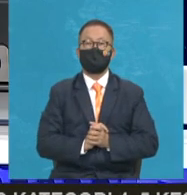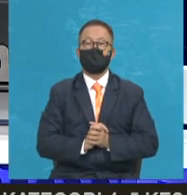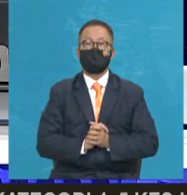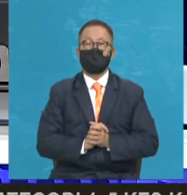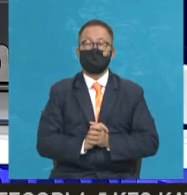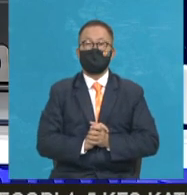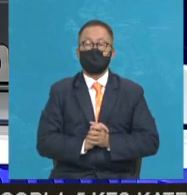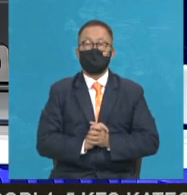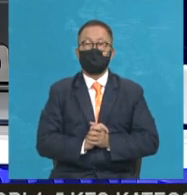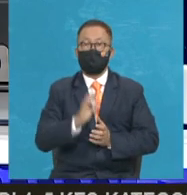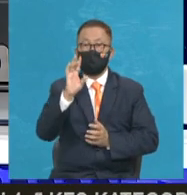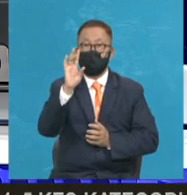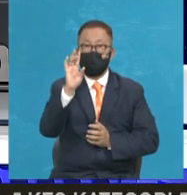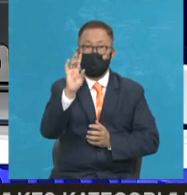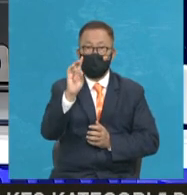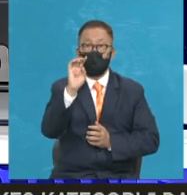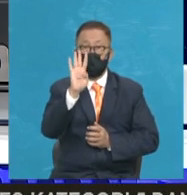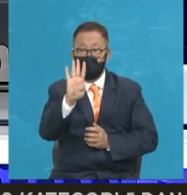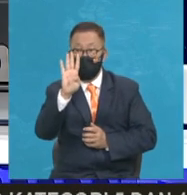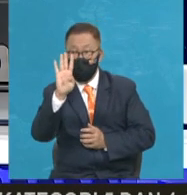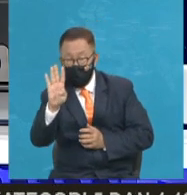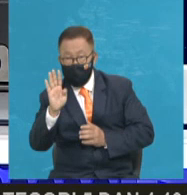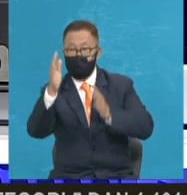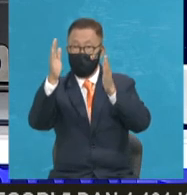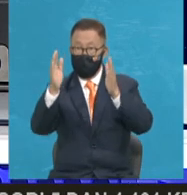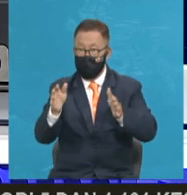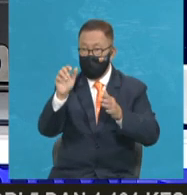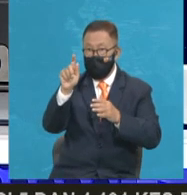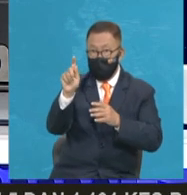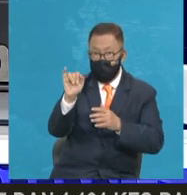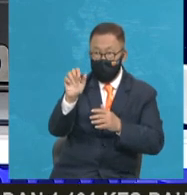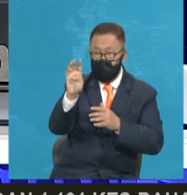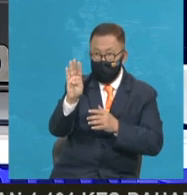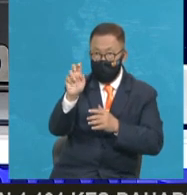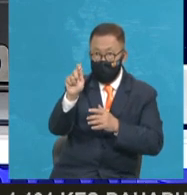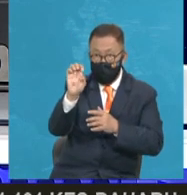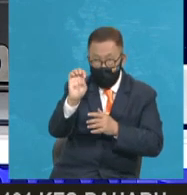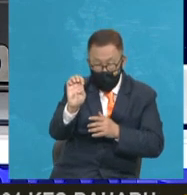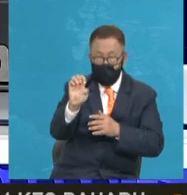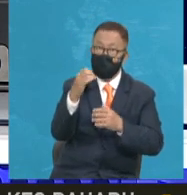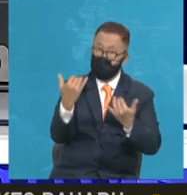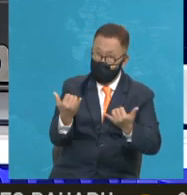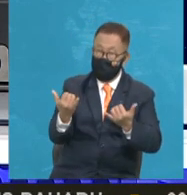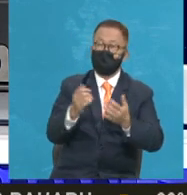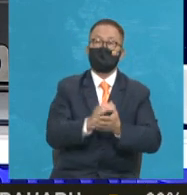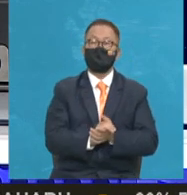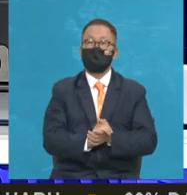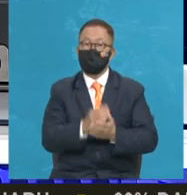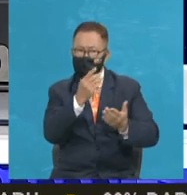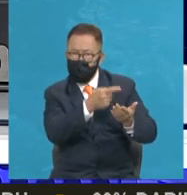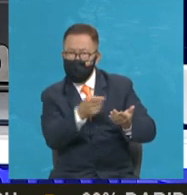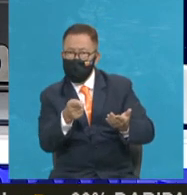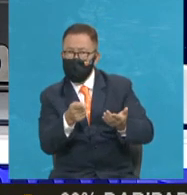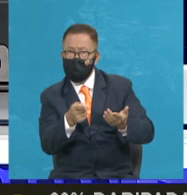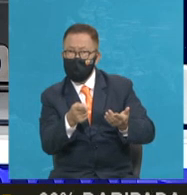Hai 744 orang lagi graduan IBC menerima sijil masing-masing hari ini dari jumlah tersebut